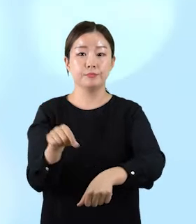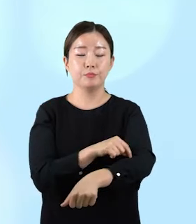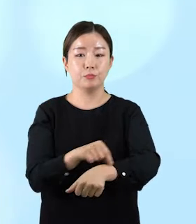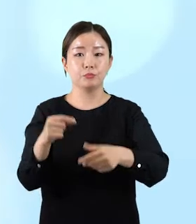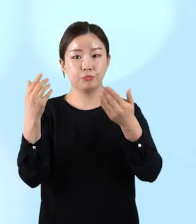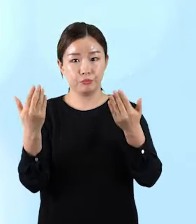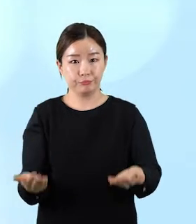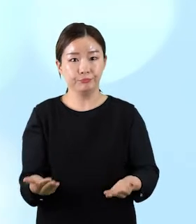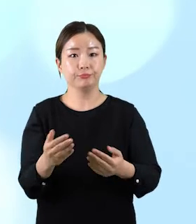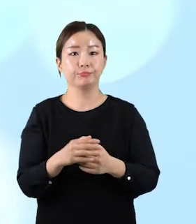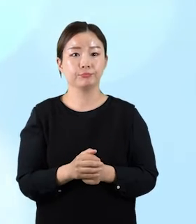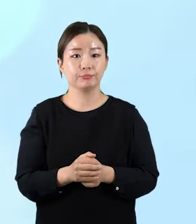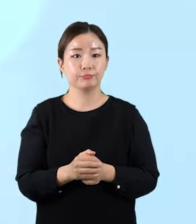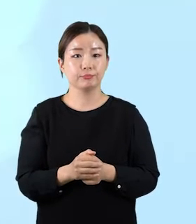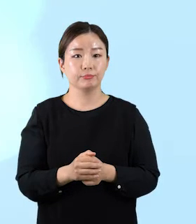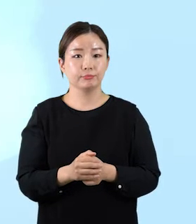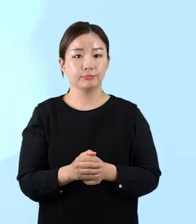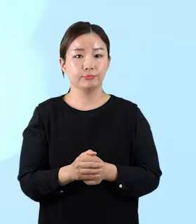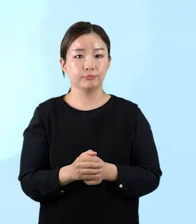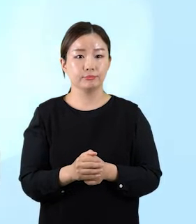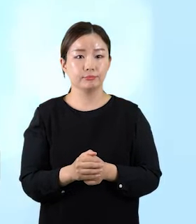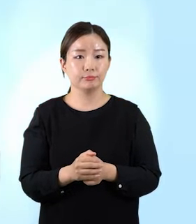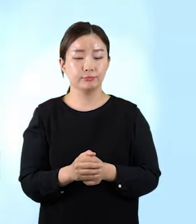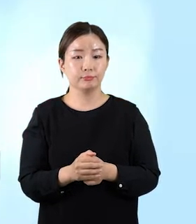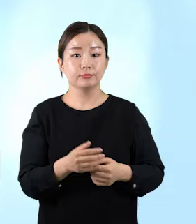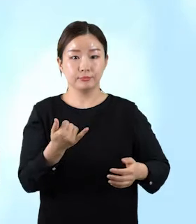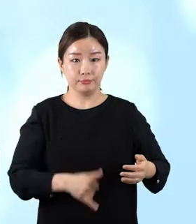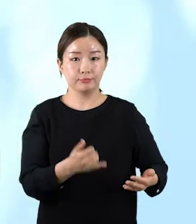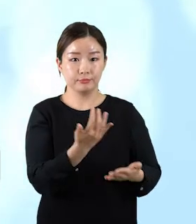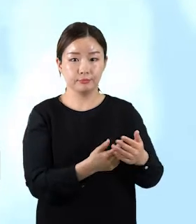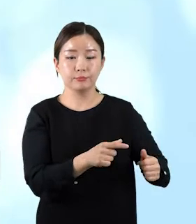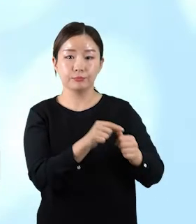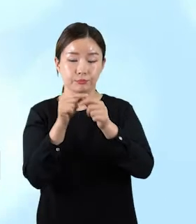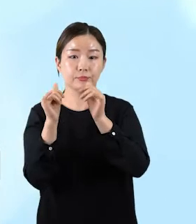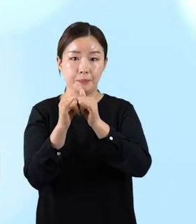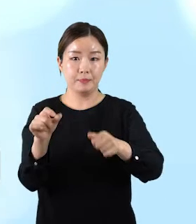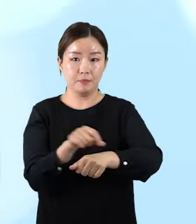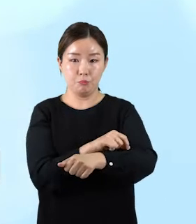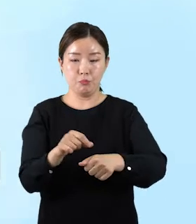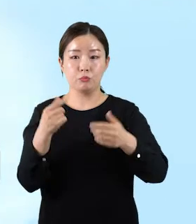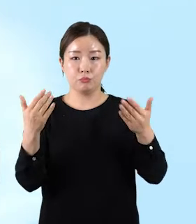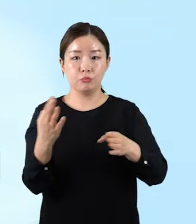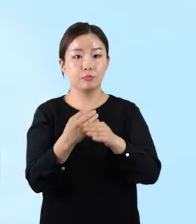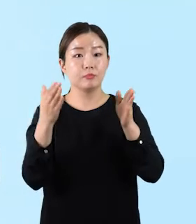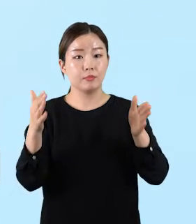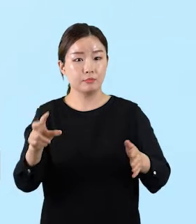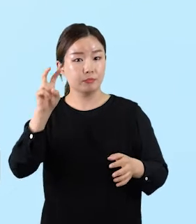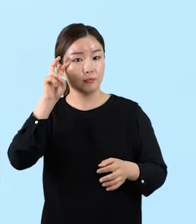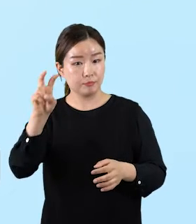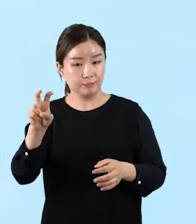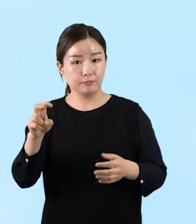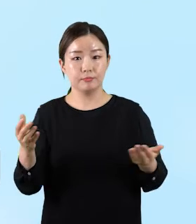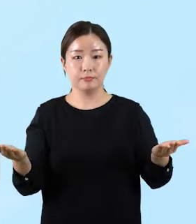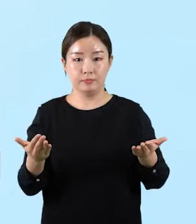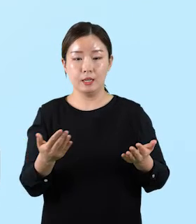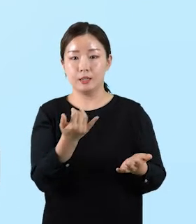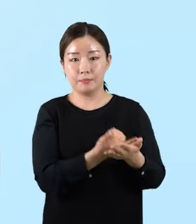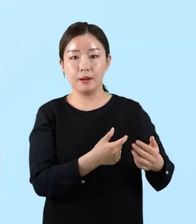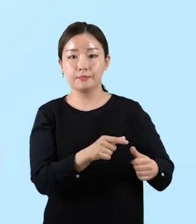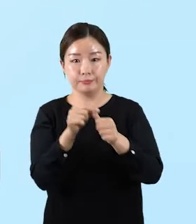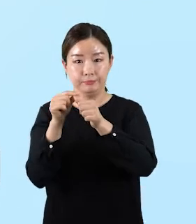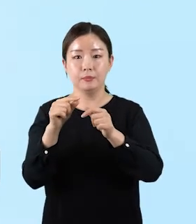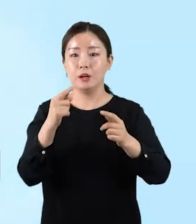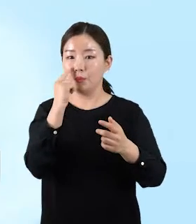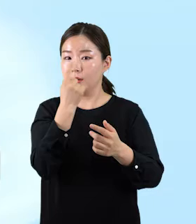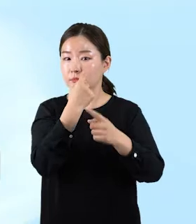관련한 특별휴가도 있습니다. 자녀를 입양할 경우 특별휴가 기간은 20일이며